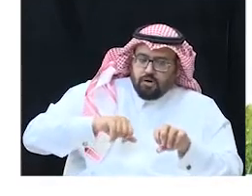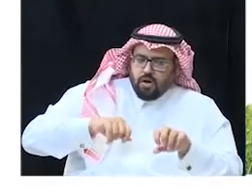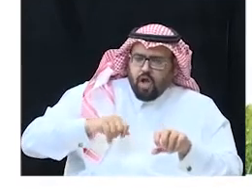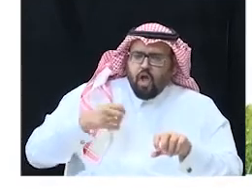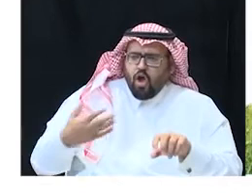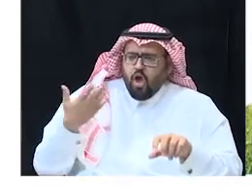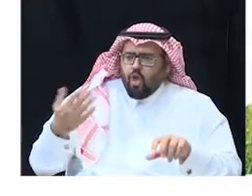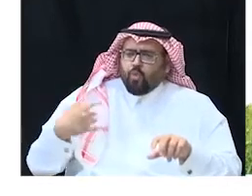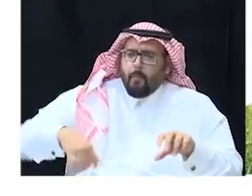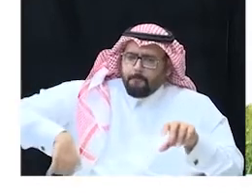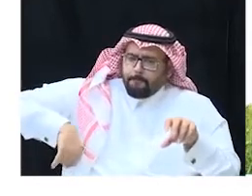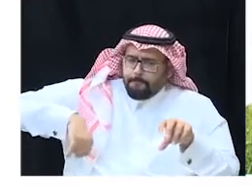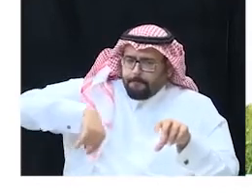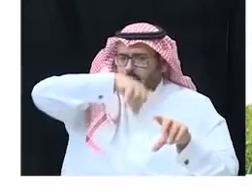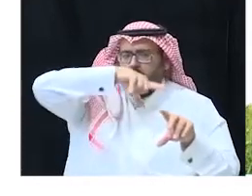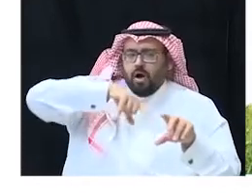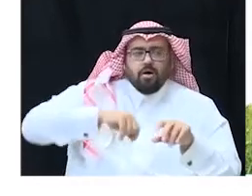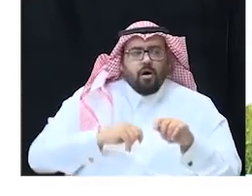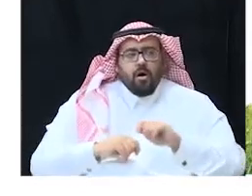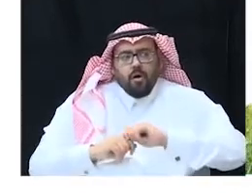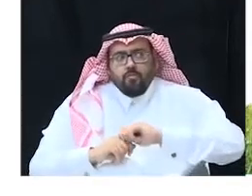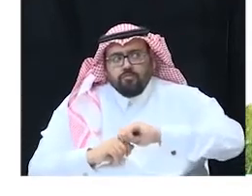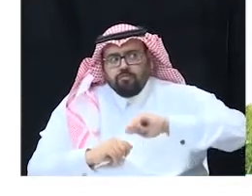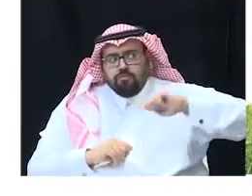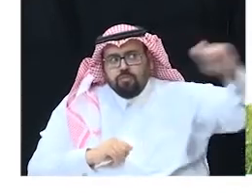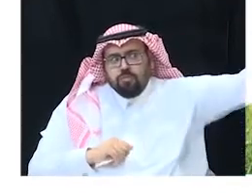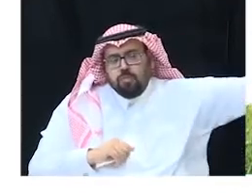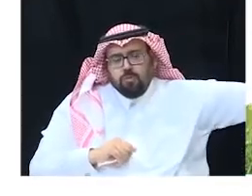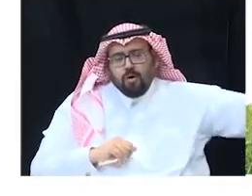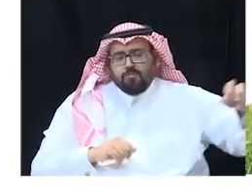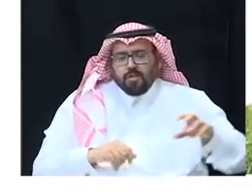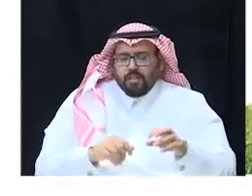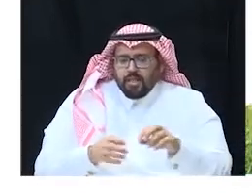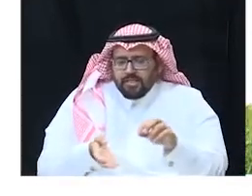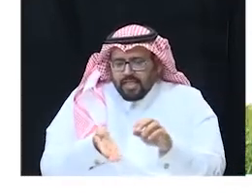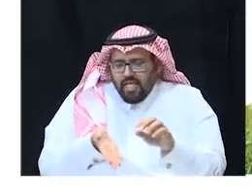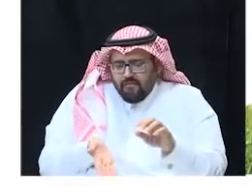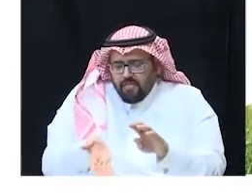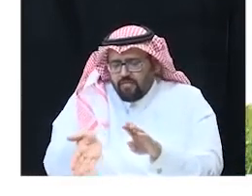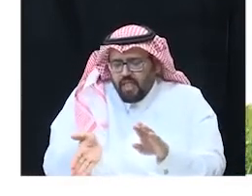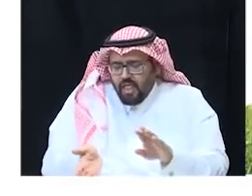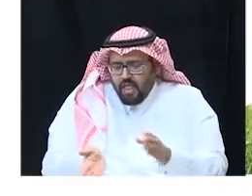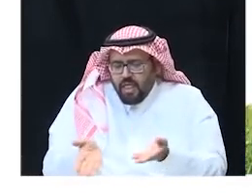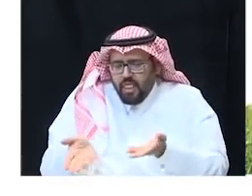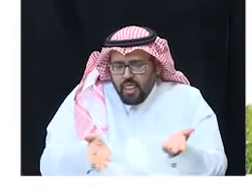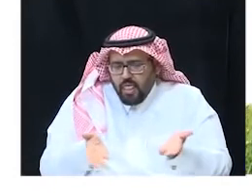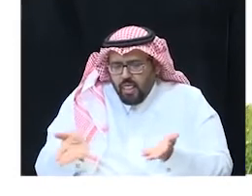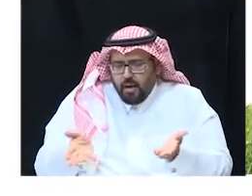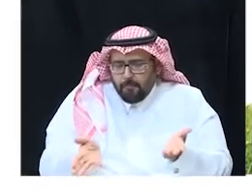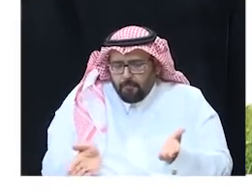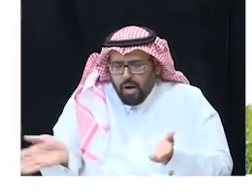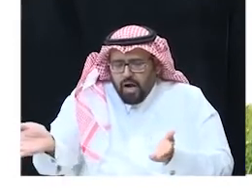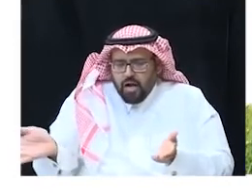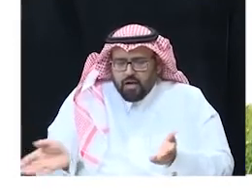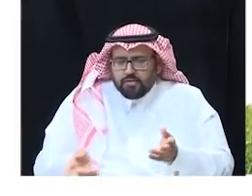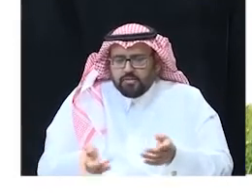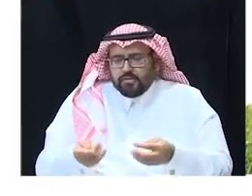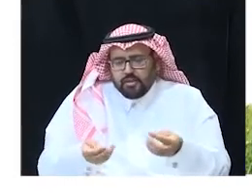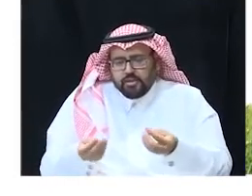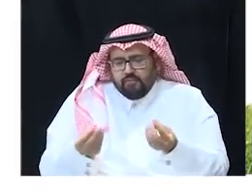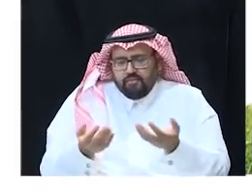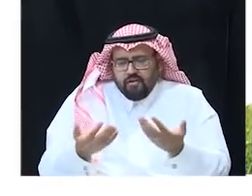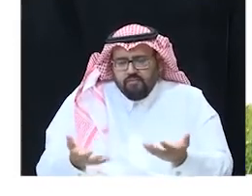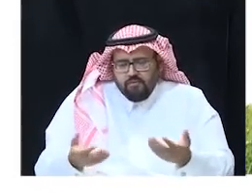عندما تكون الركلة أقوى تتحرك الكرة أبعد. في فرق بين أني أركل الكرة بقوة ضعيفة أو